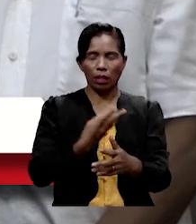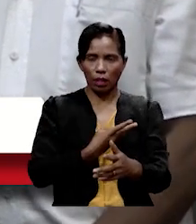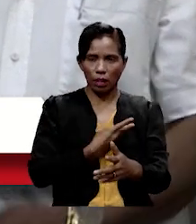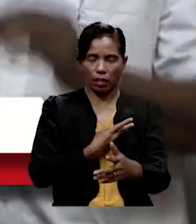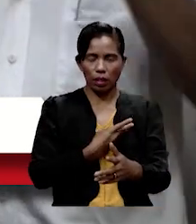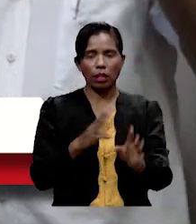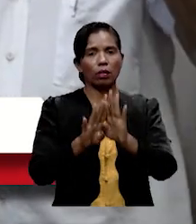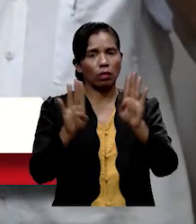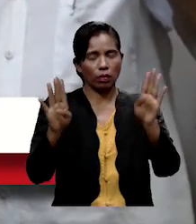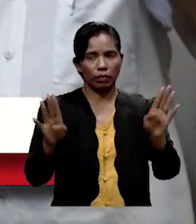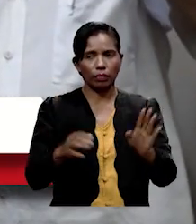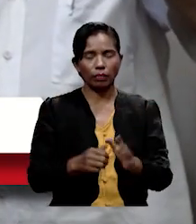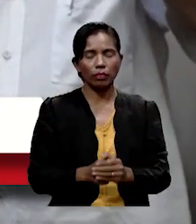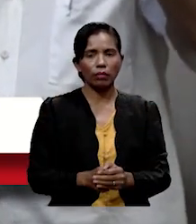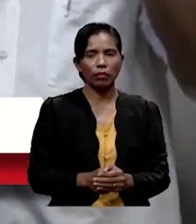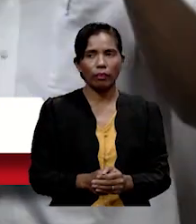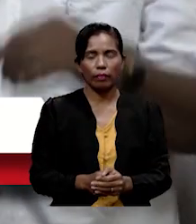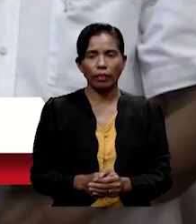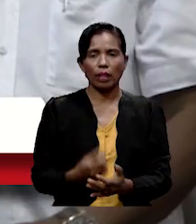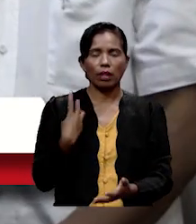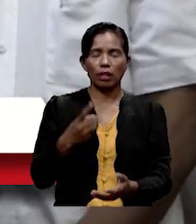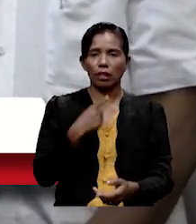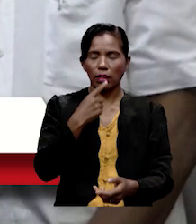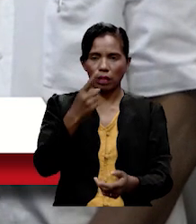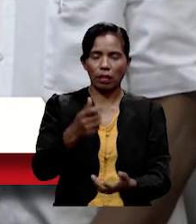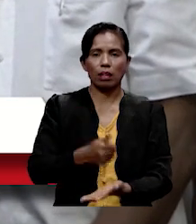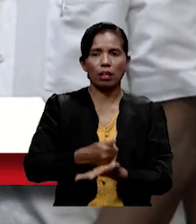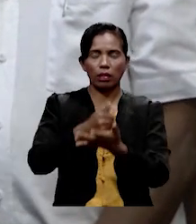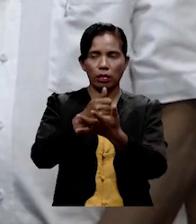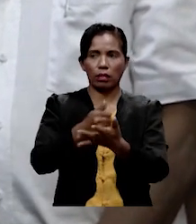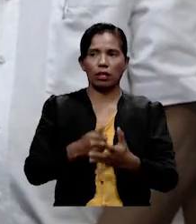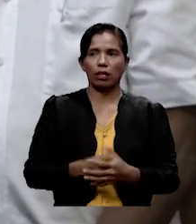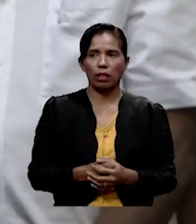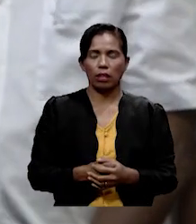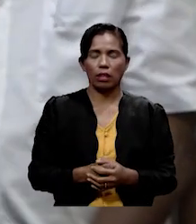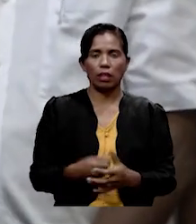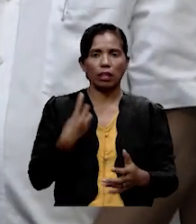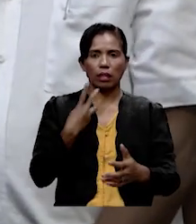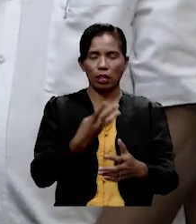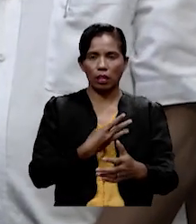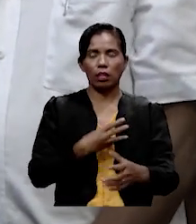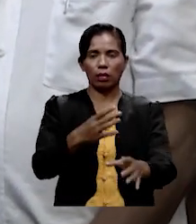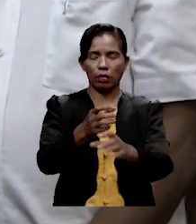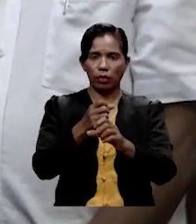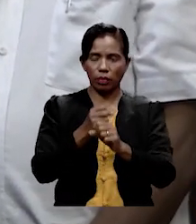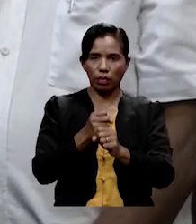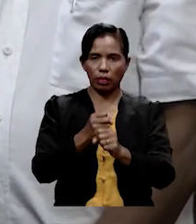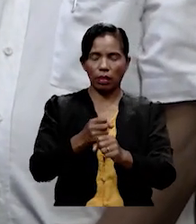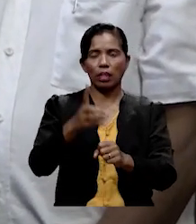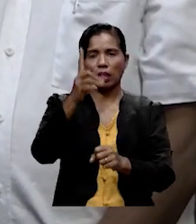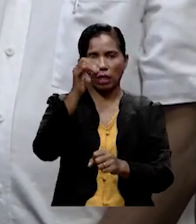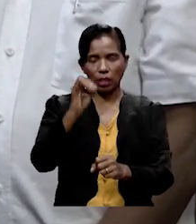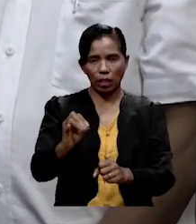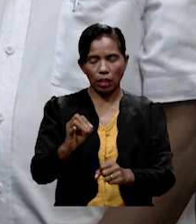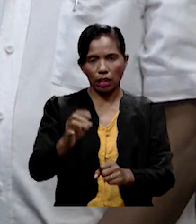menerbangkan rute Dili ini, ya, bahkan seperti yang tadi disampaikan Pak Menteri bahwa kemungkinan kita akan ambil Dili Denpasar Sydney